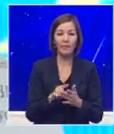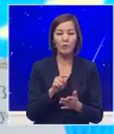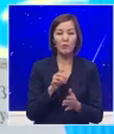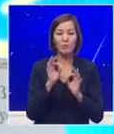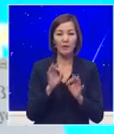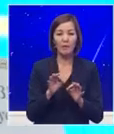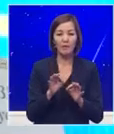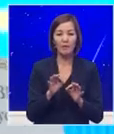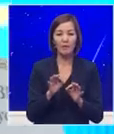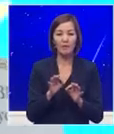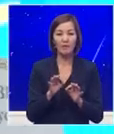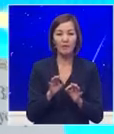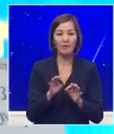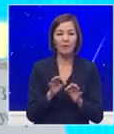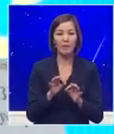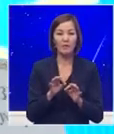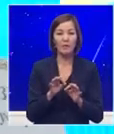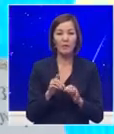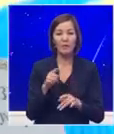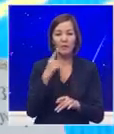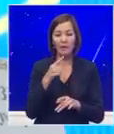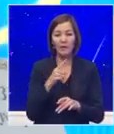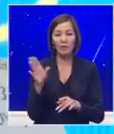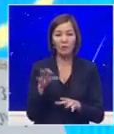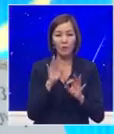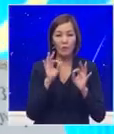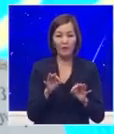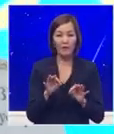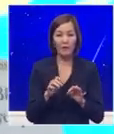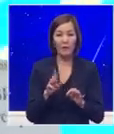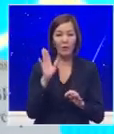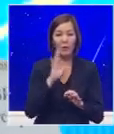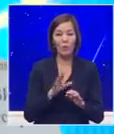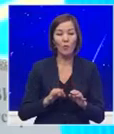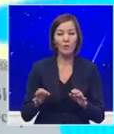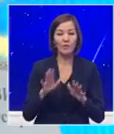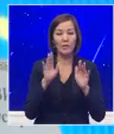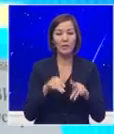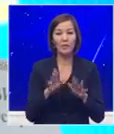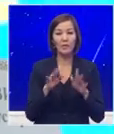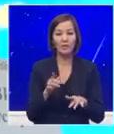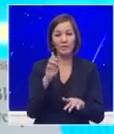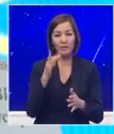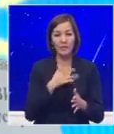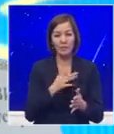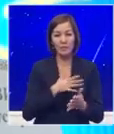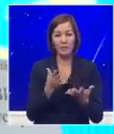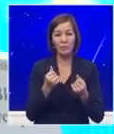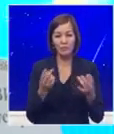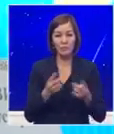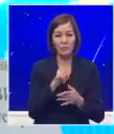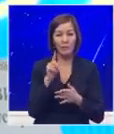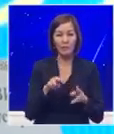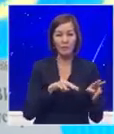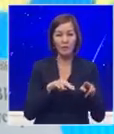очень своевременный вопрос то о чем вы говорите все правильно озеро Иссык должно быть видение государства вопрос будет